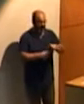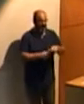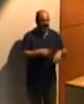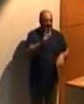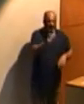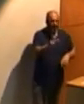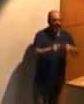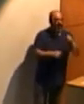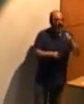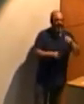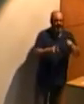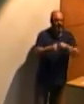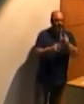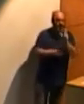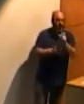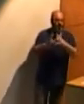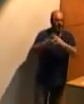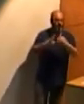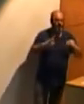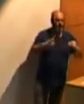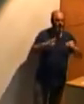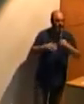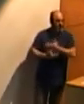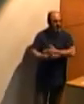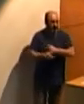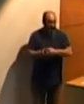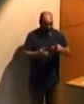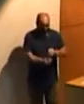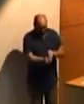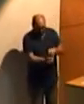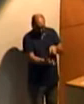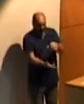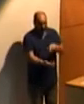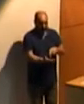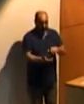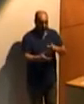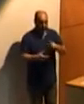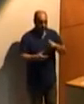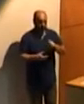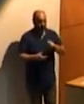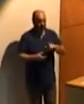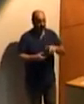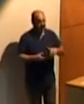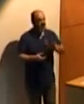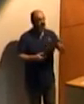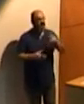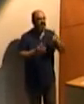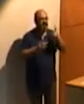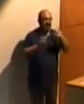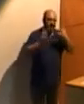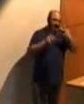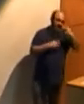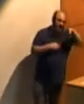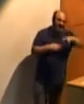embryons 7,7 ça demande une certaine sagesse dans la dent dans la sagesse juive et ce